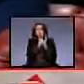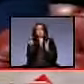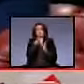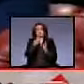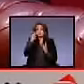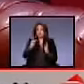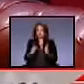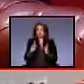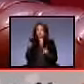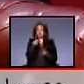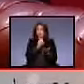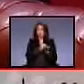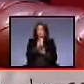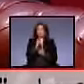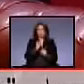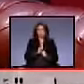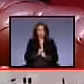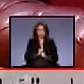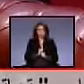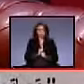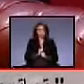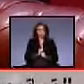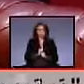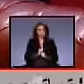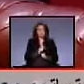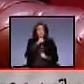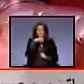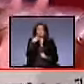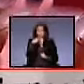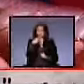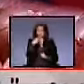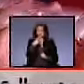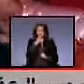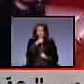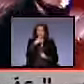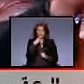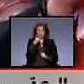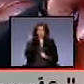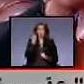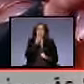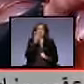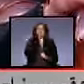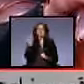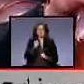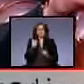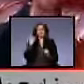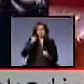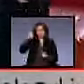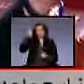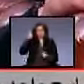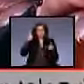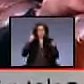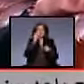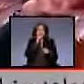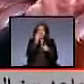سيرتك في الموضوع هم على طول في سيرتي. بس عارف أجمل حاجة عملتها قلت لها بص يا بنتي دي أمي وأنت مراتي انا لا